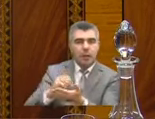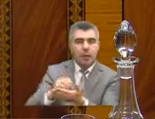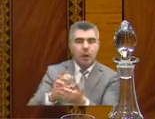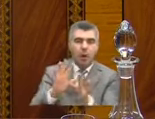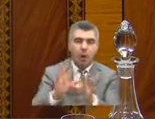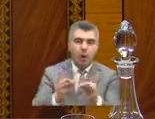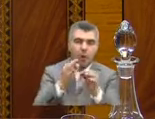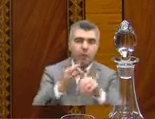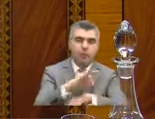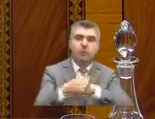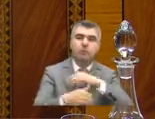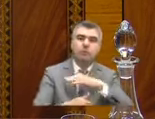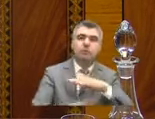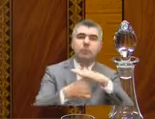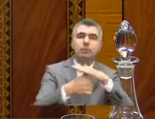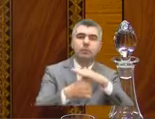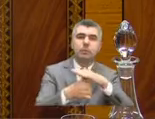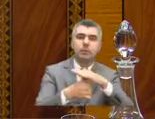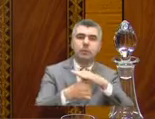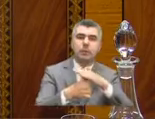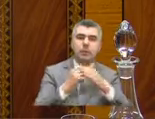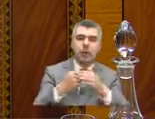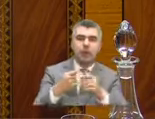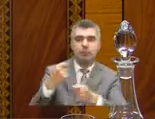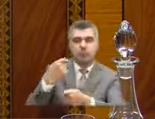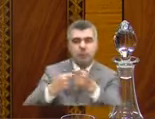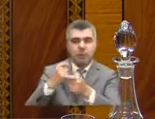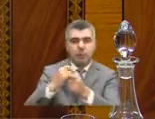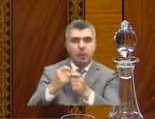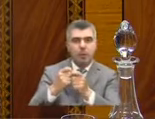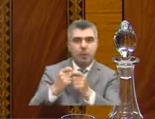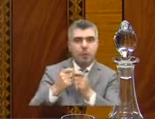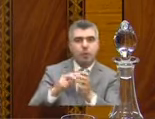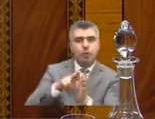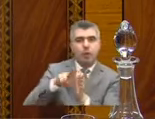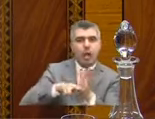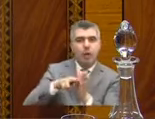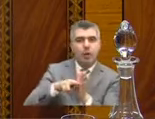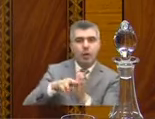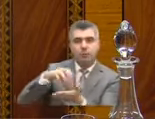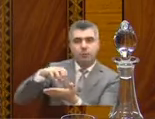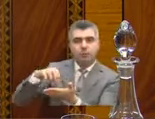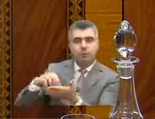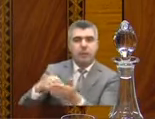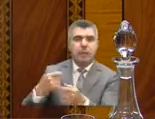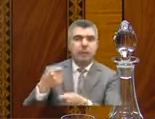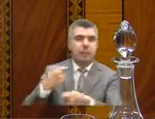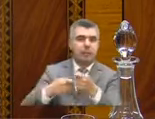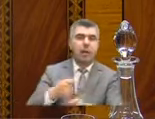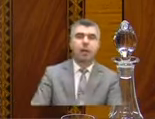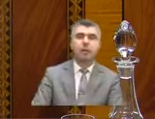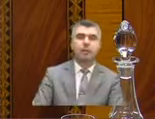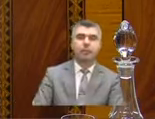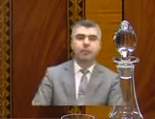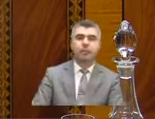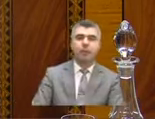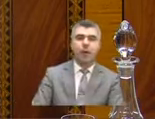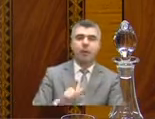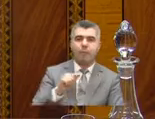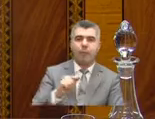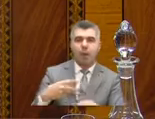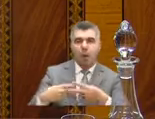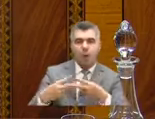الوطني للاستثمار، إضافة إلى توطيد إصلاح المراكز الجهوية للاستثمار وتنزيل مختلف